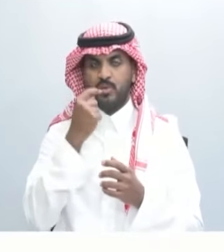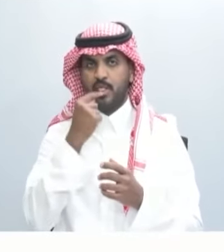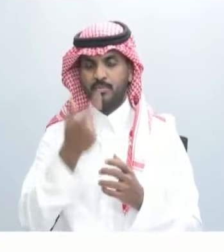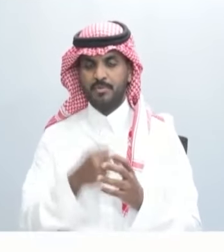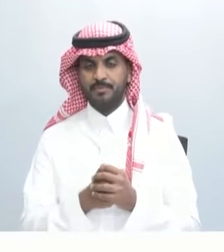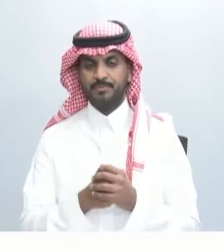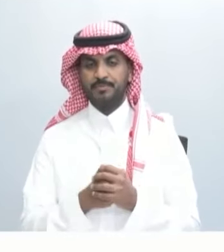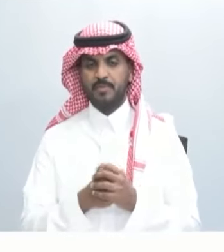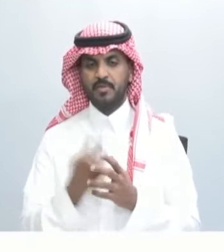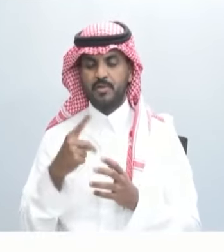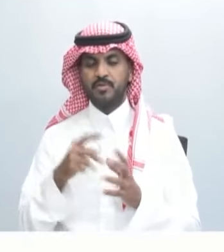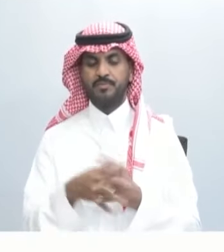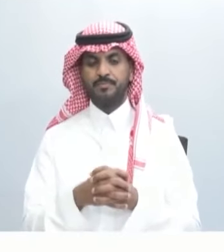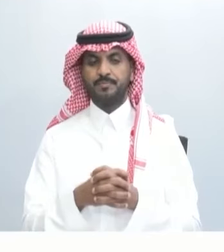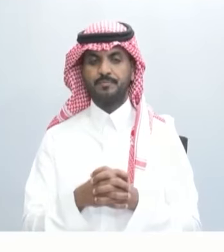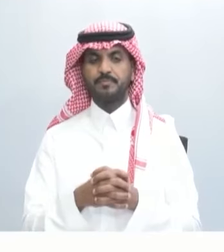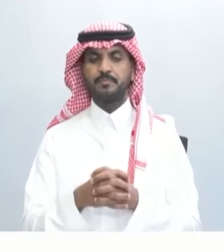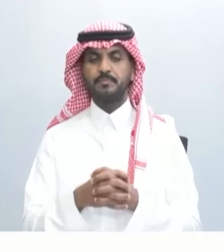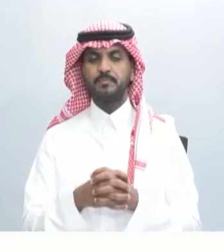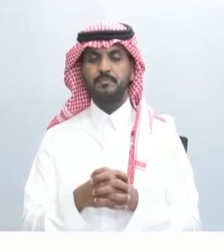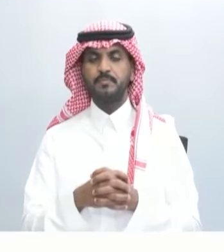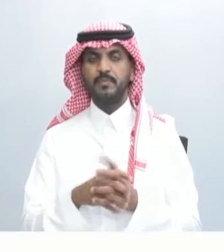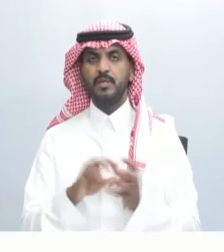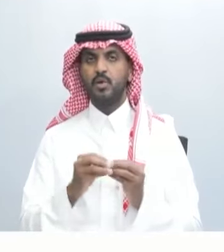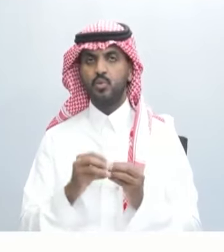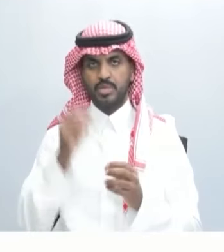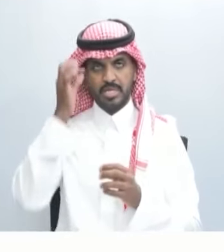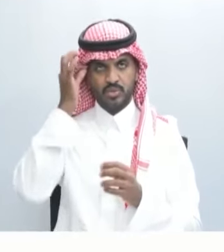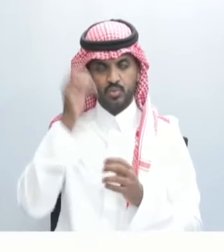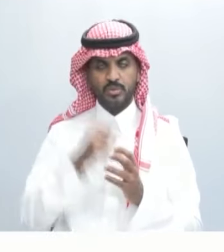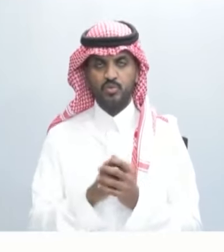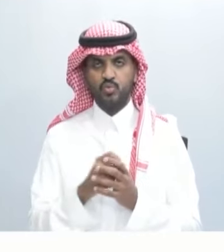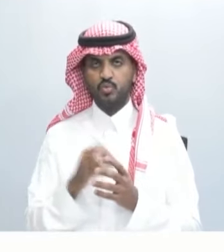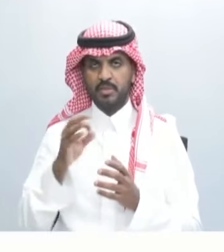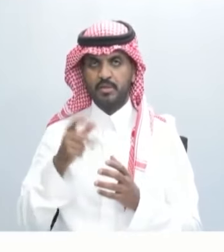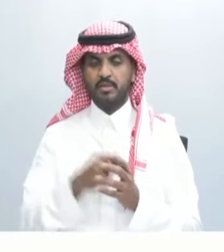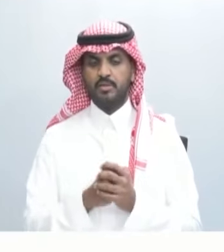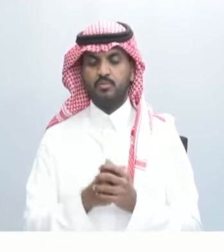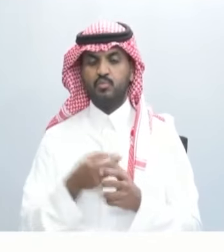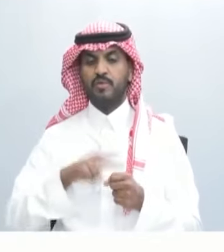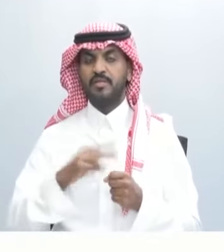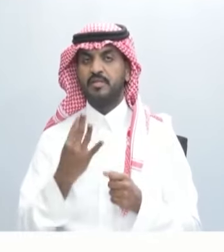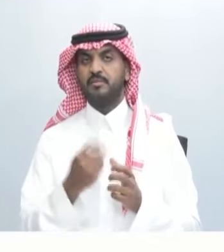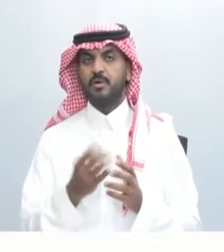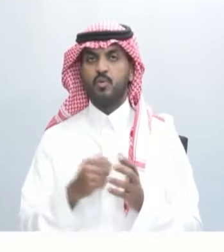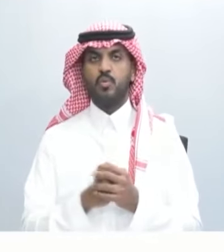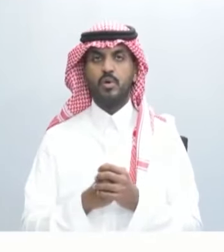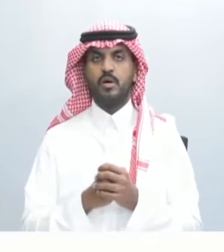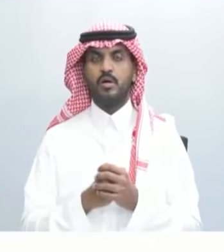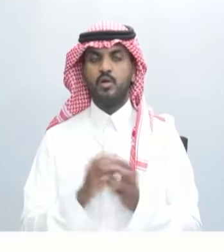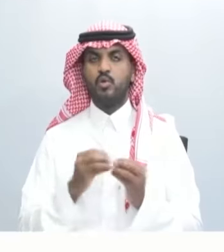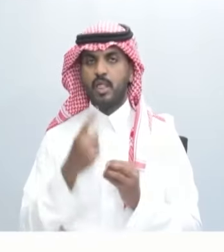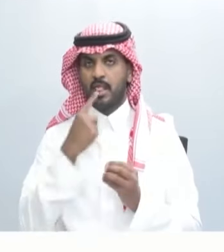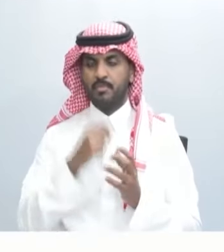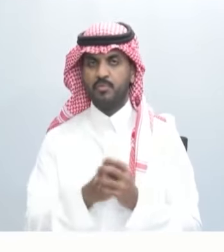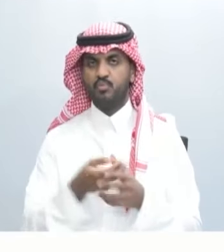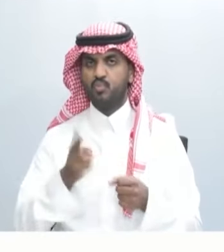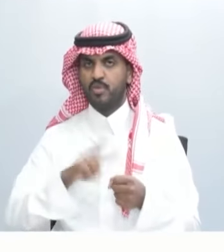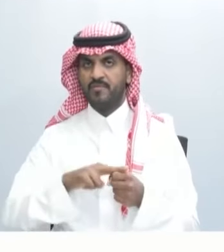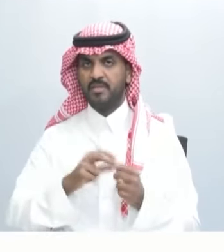مبدعين اثنا عشر اذا اللون الاسود يمثل مضاعفات العدد اربعه واللون الاحمر يمثل مضاعفات